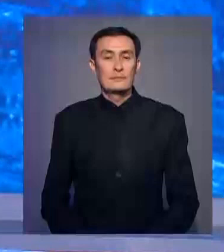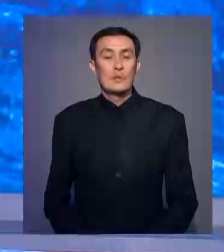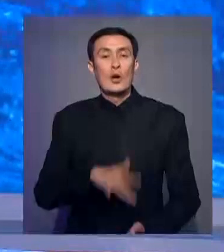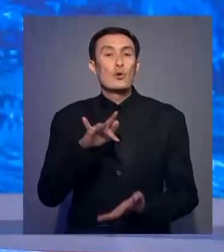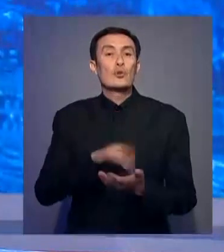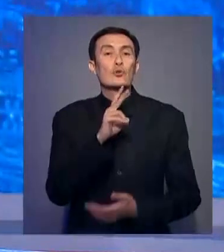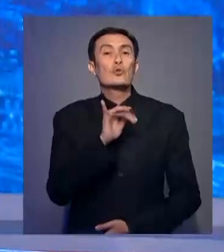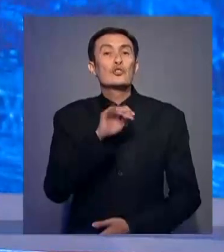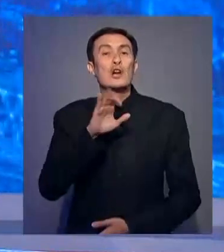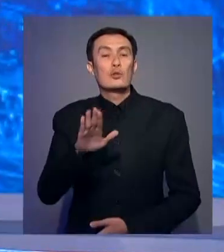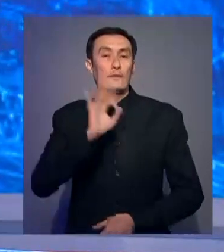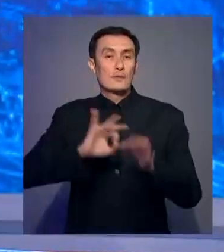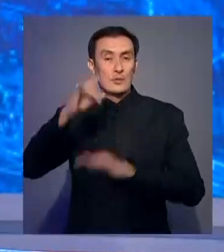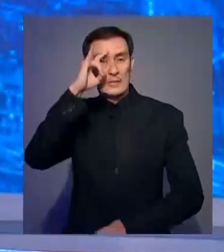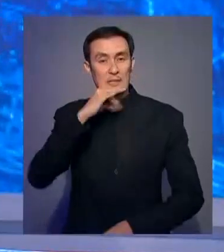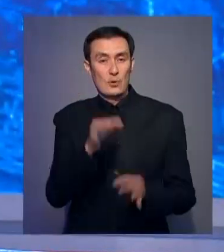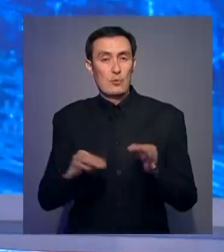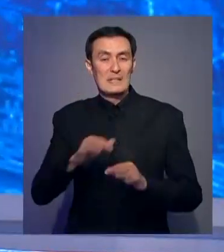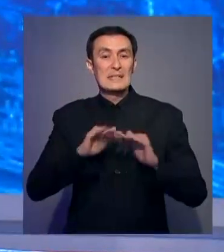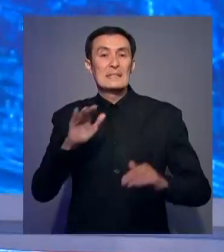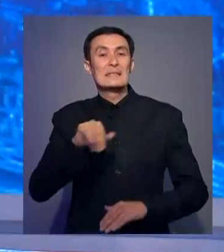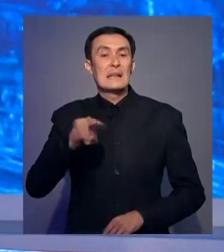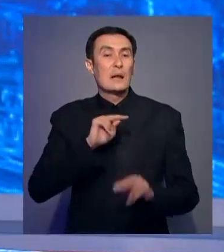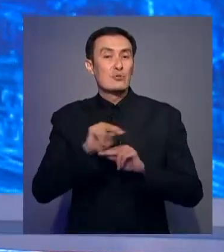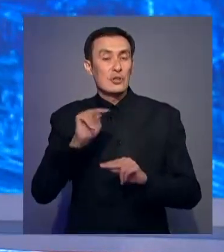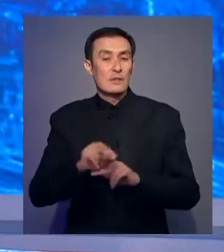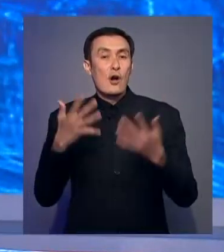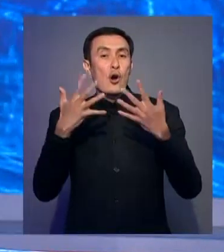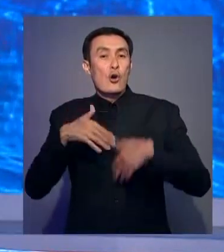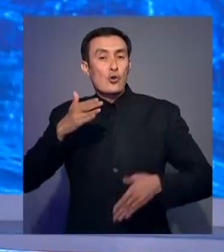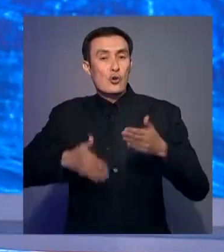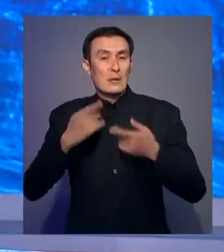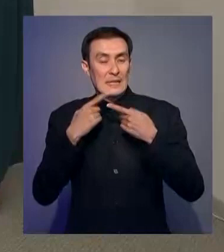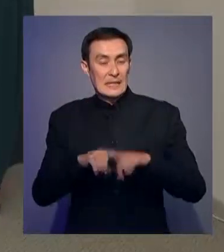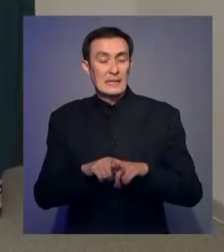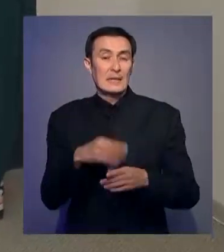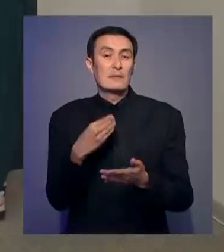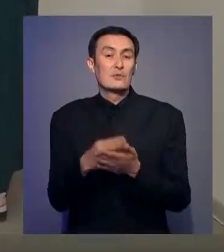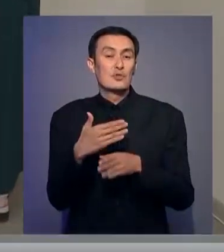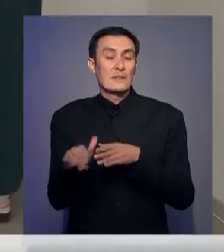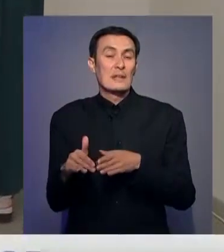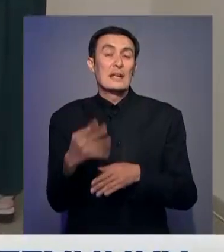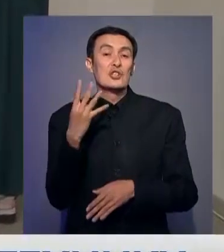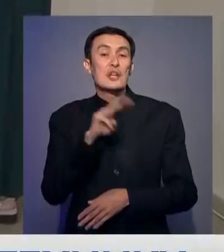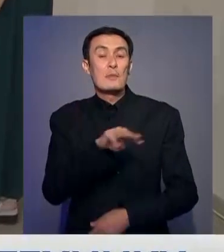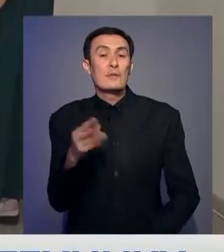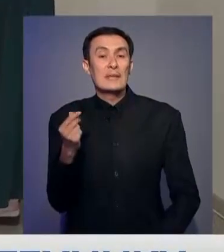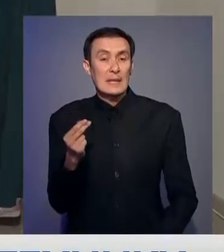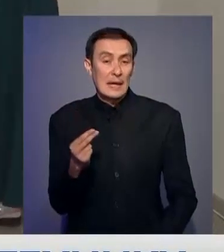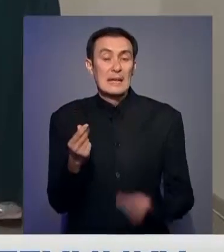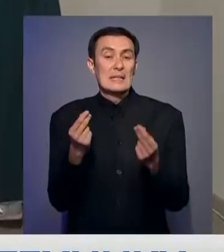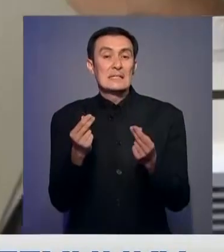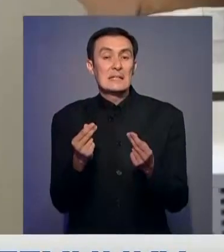В Курчатове, Восточно-Казахстанской области, детсадовцев обучают робототехнике. На эти цели из местного бюджета направили 4 миллиона